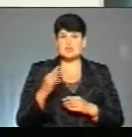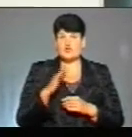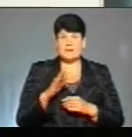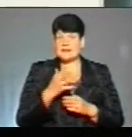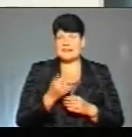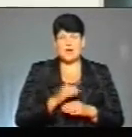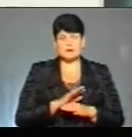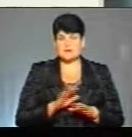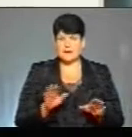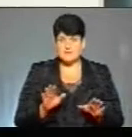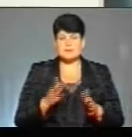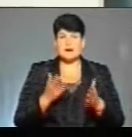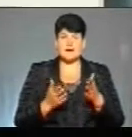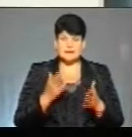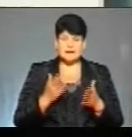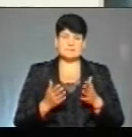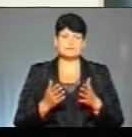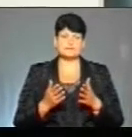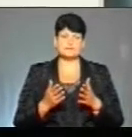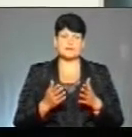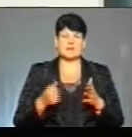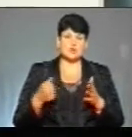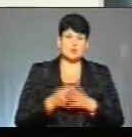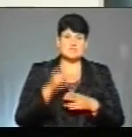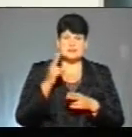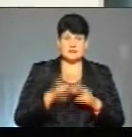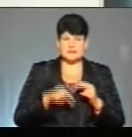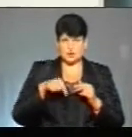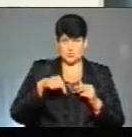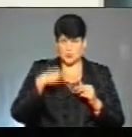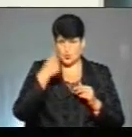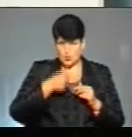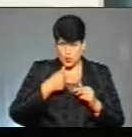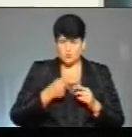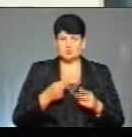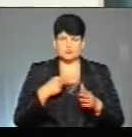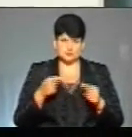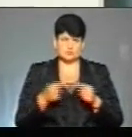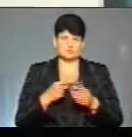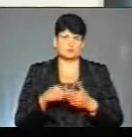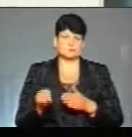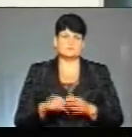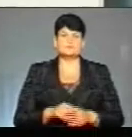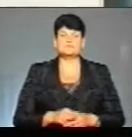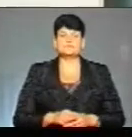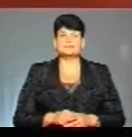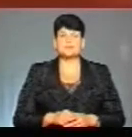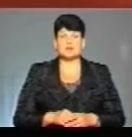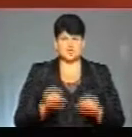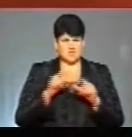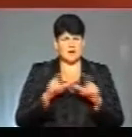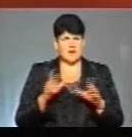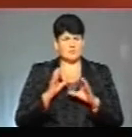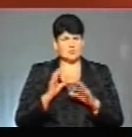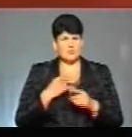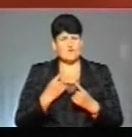ми їх не отримаємо, але разом з тим до завершення цього року ми їх закупимо. За шкільні автобуси